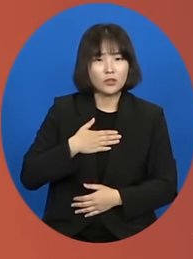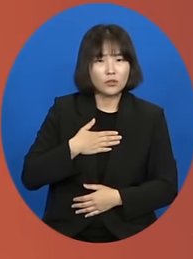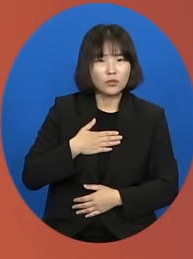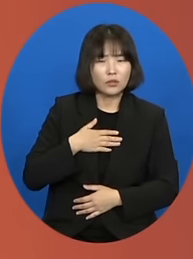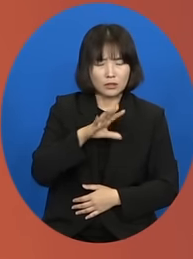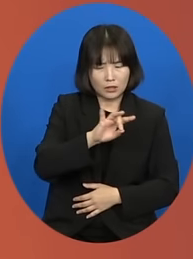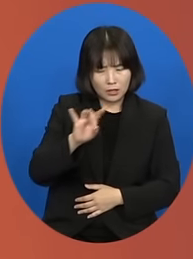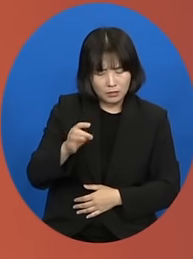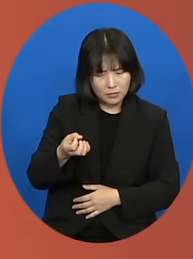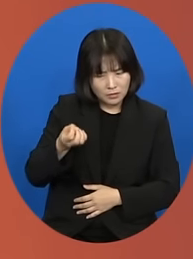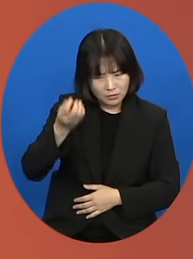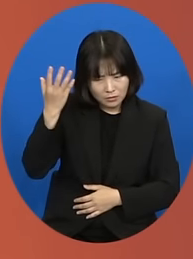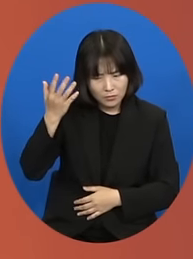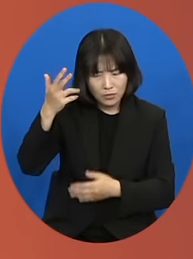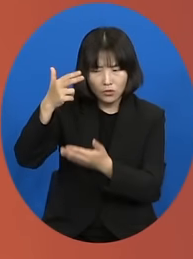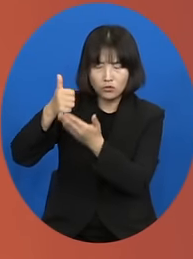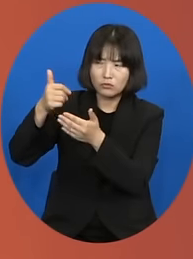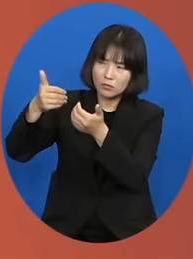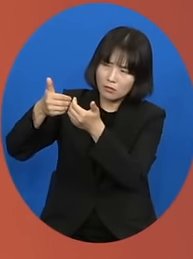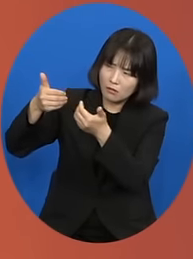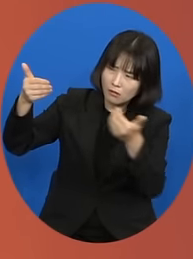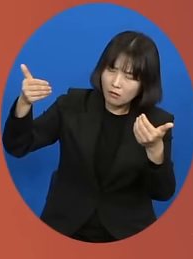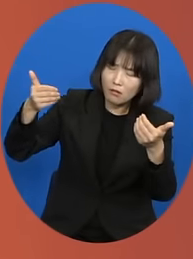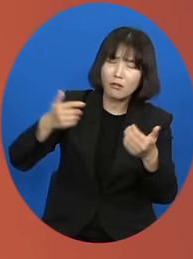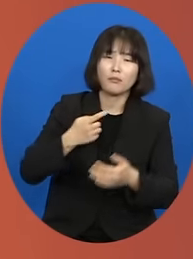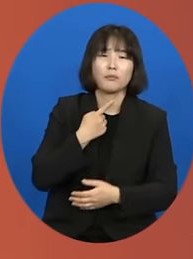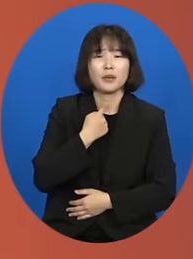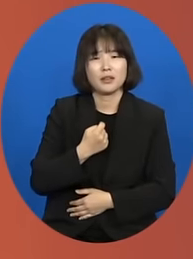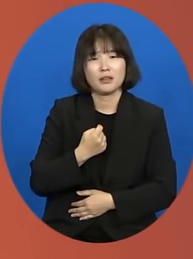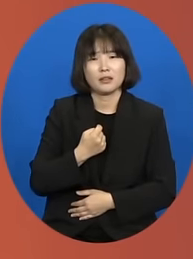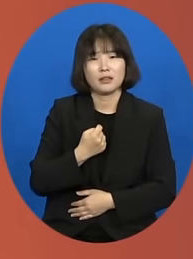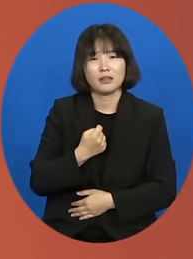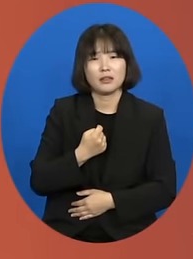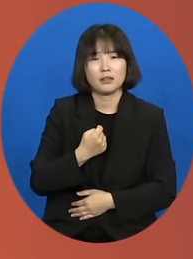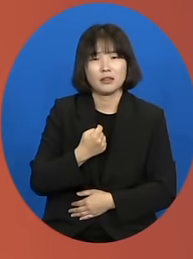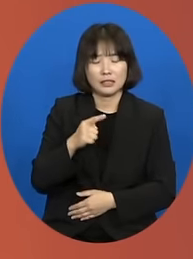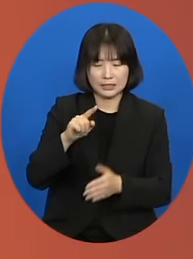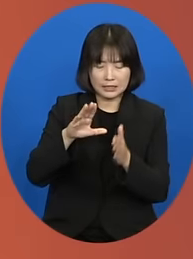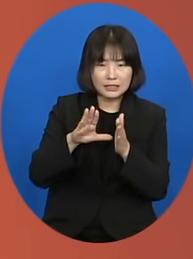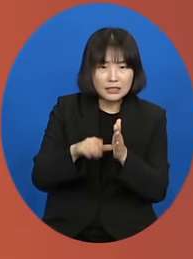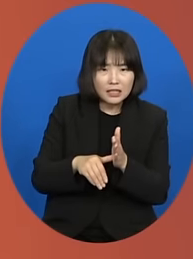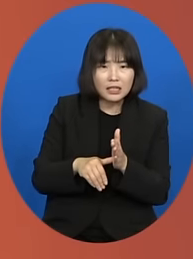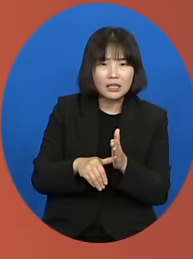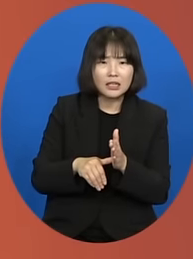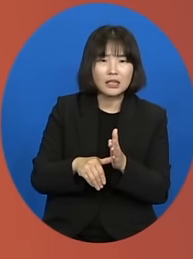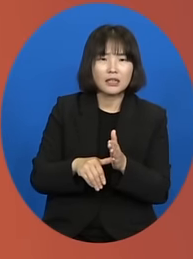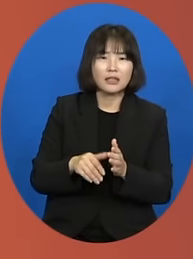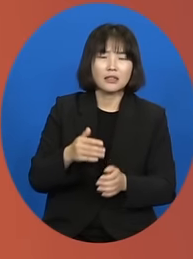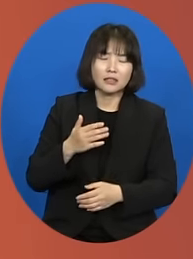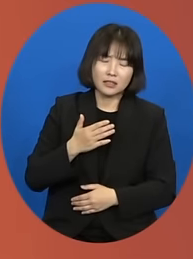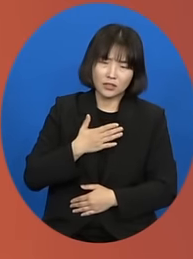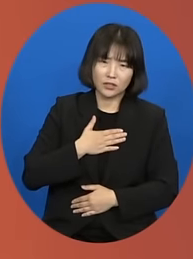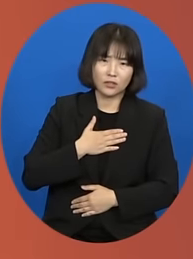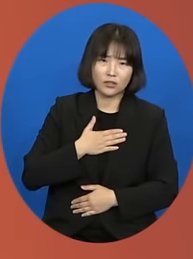걸어서 주님으로부터 멀어졌던 게 있었습니다. 그럴 때마다 저는 그 순간순간마다